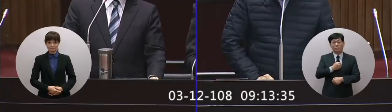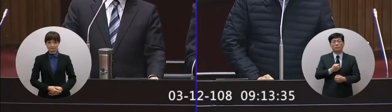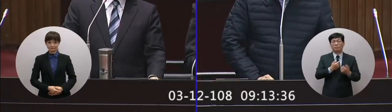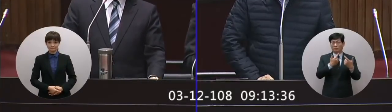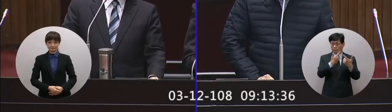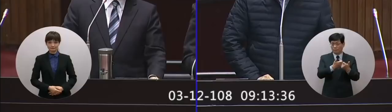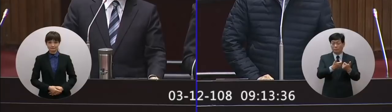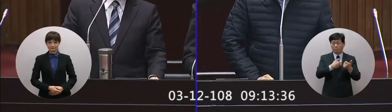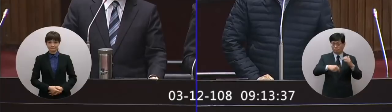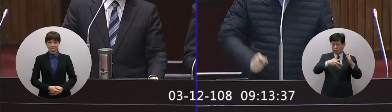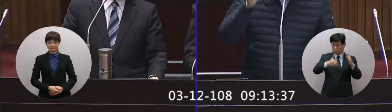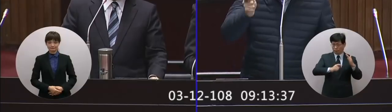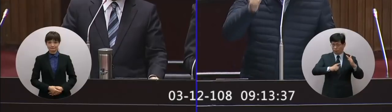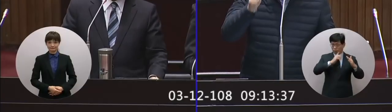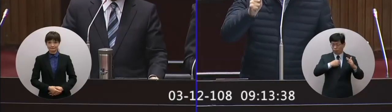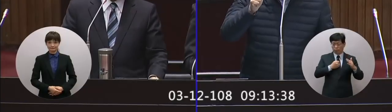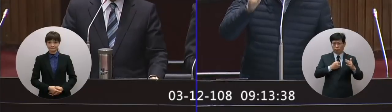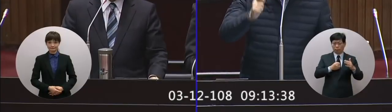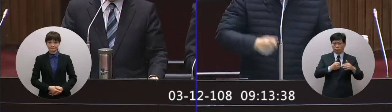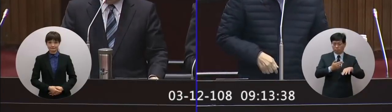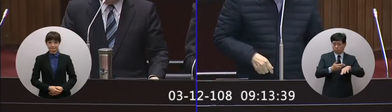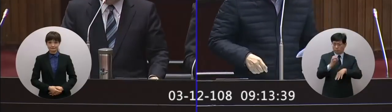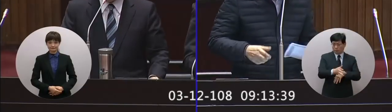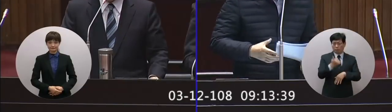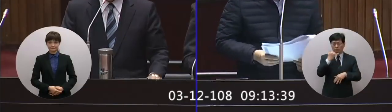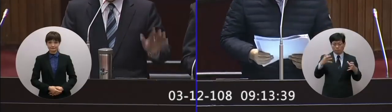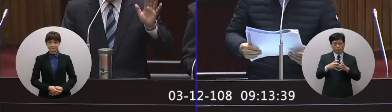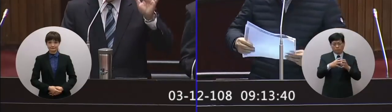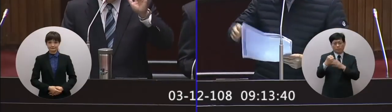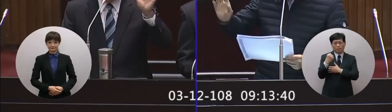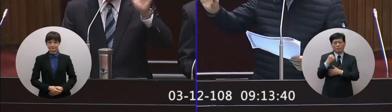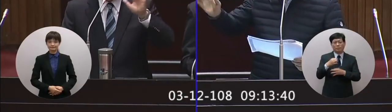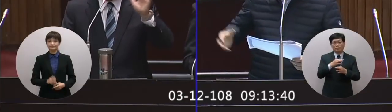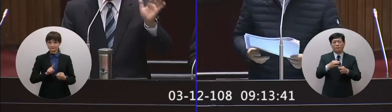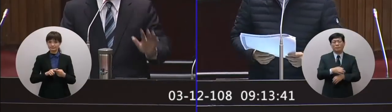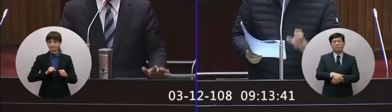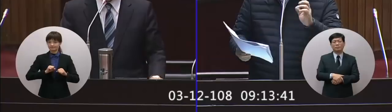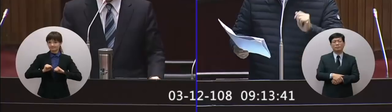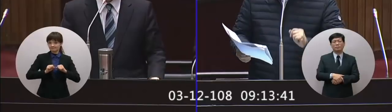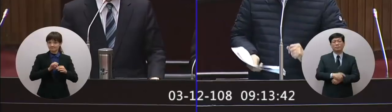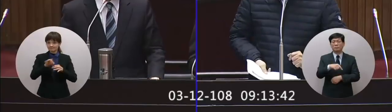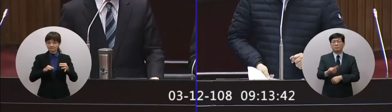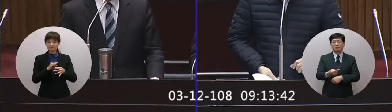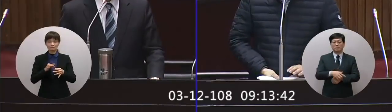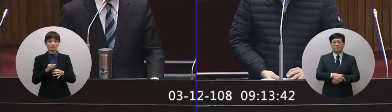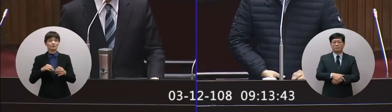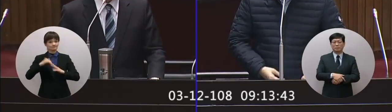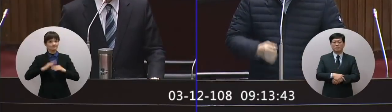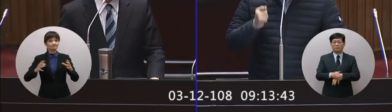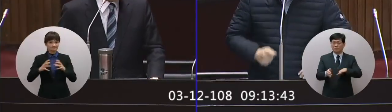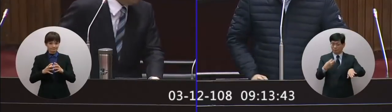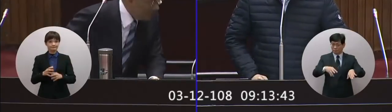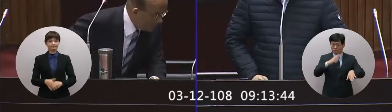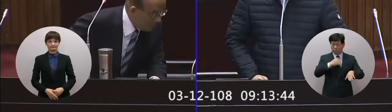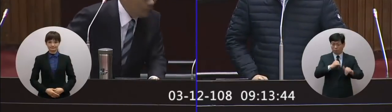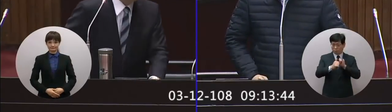合院长的执行力一起来拼经济。 对， 接着往下看， 拼经济不分蓝绿、啊、好， 另外就是